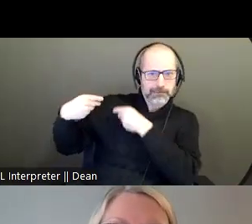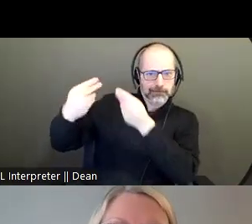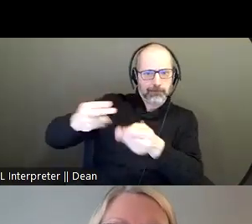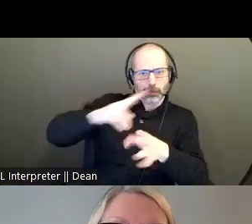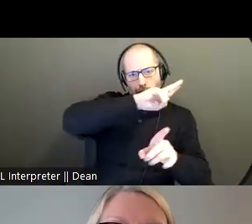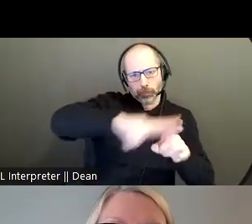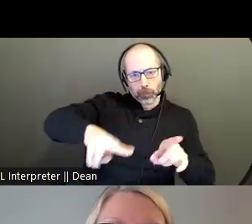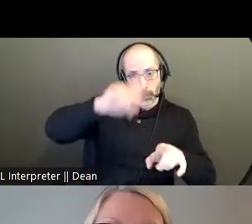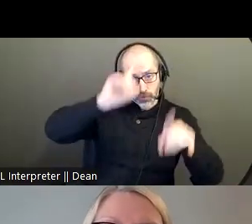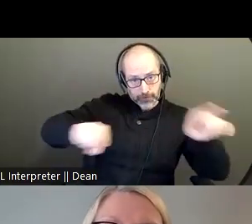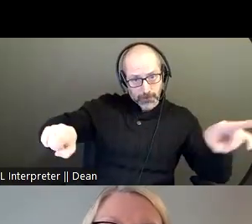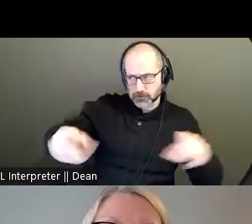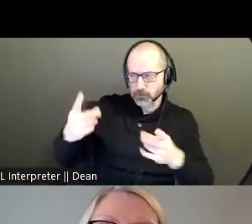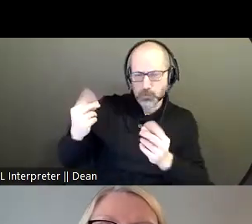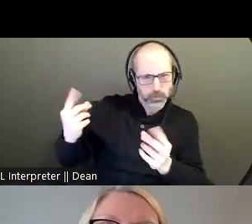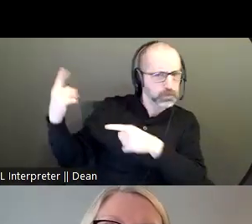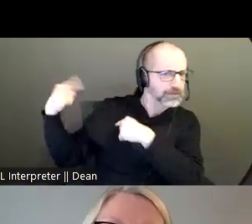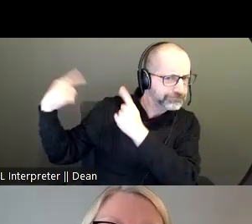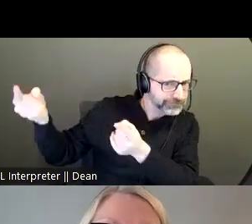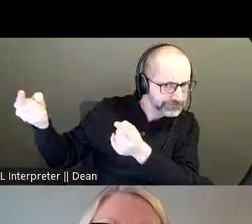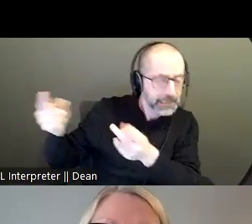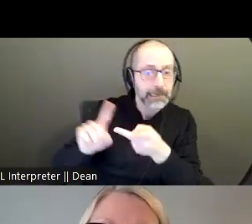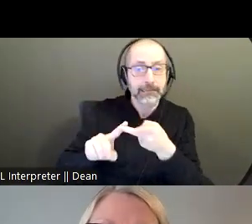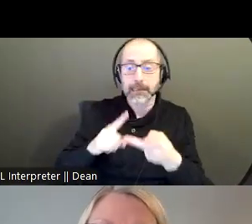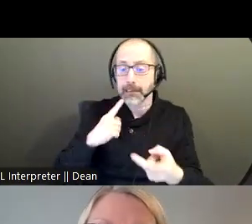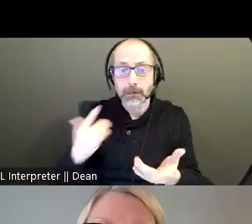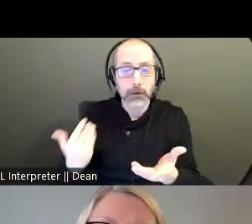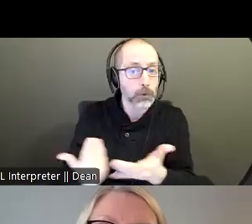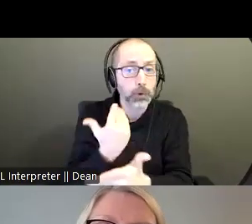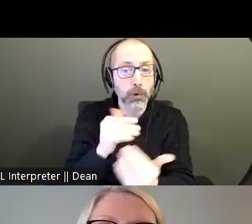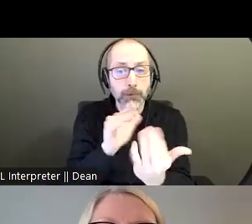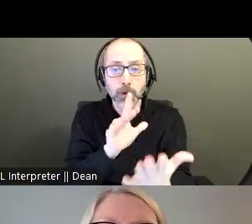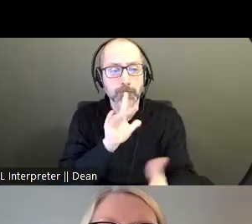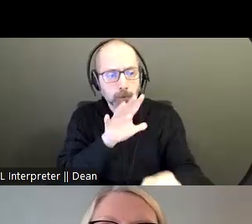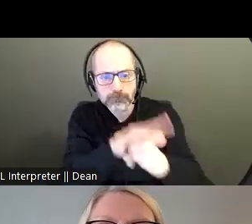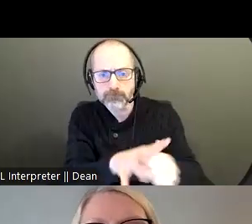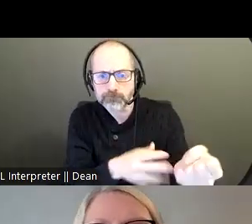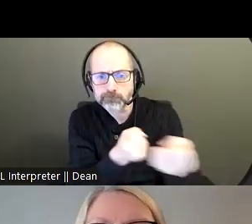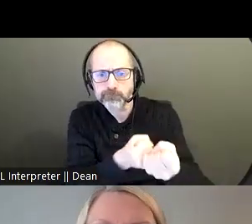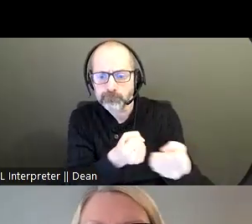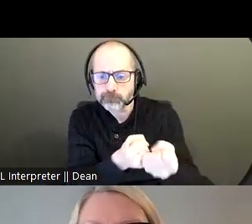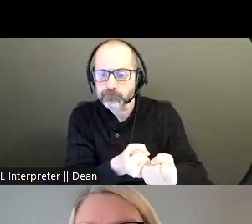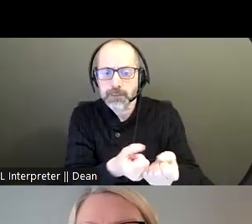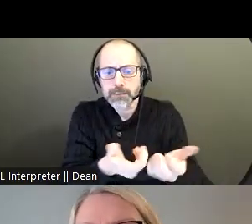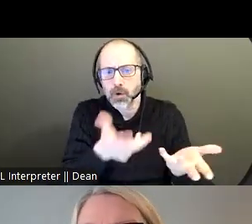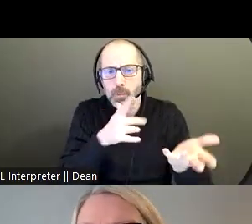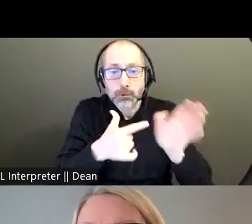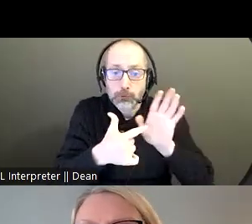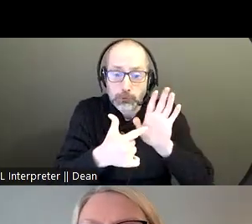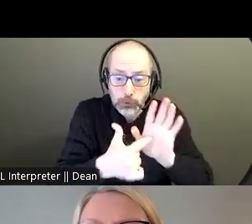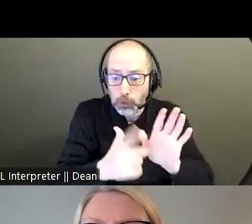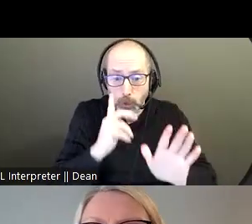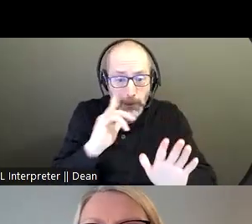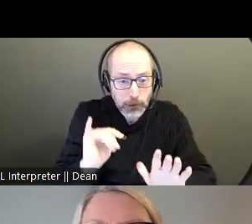contexte et le vécu des personnes neurodivergentes. Alors pour montrer ça sous une forme